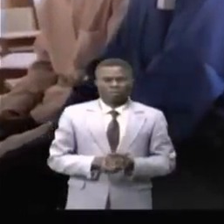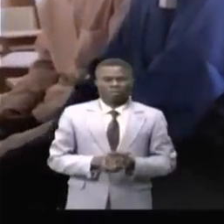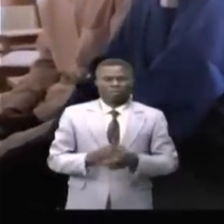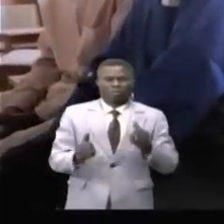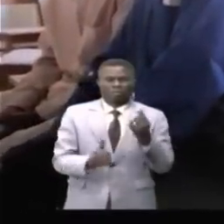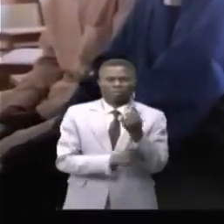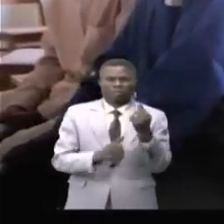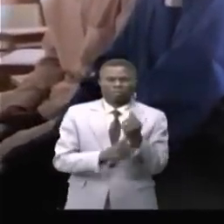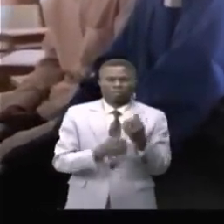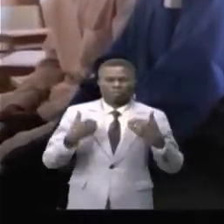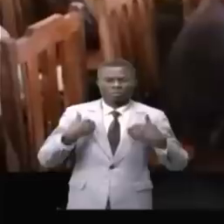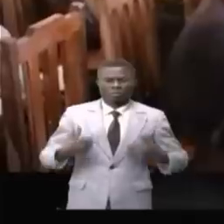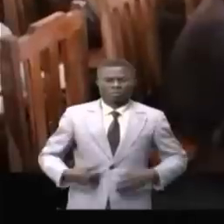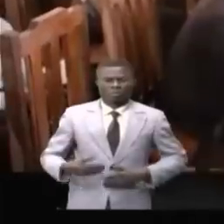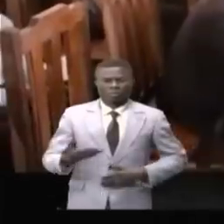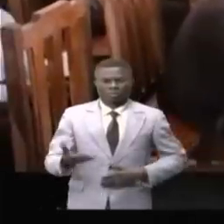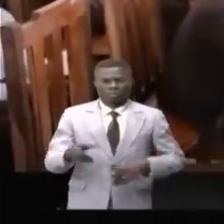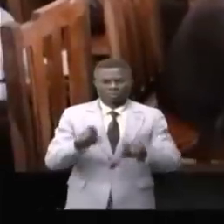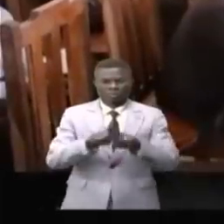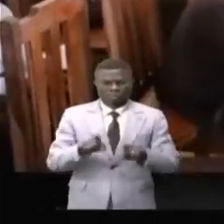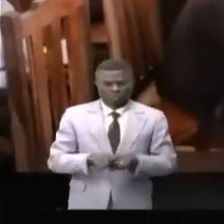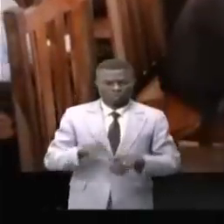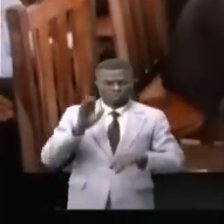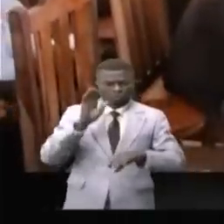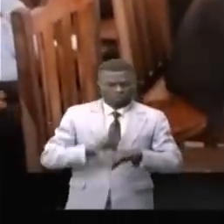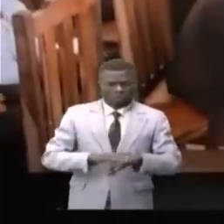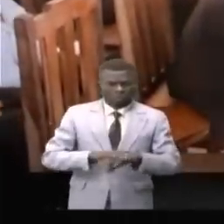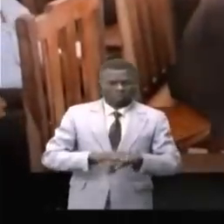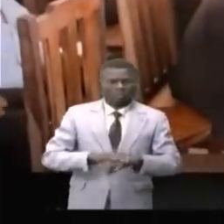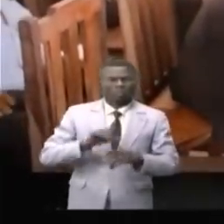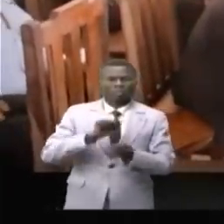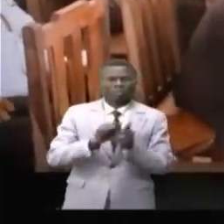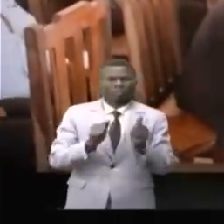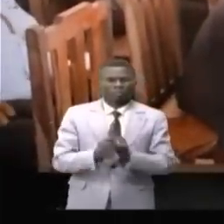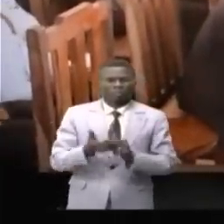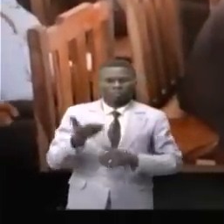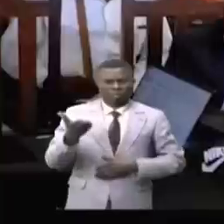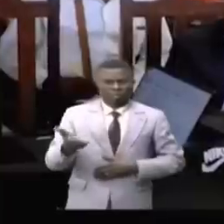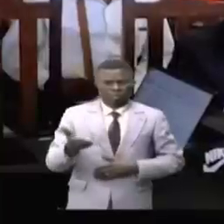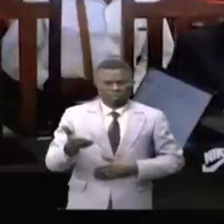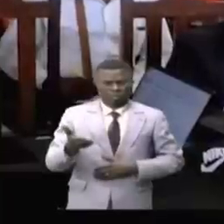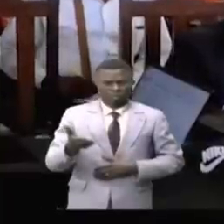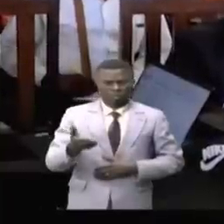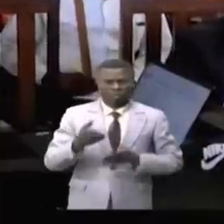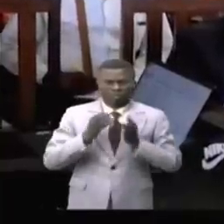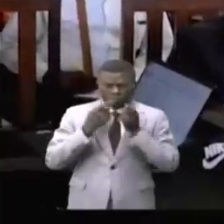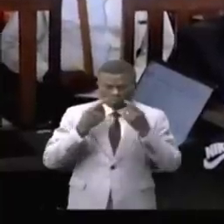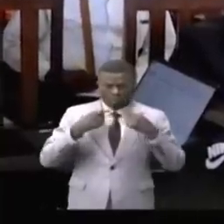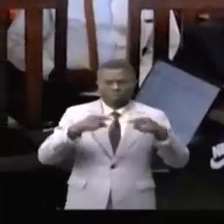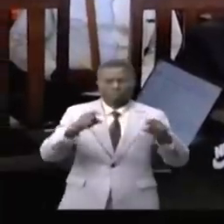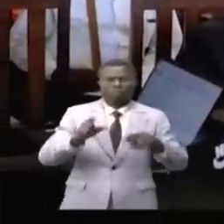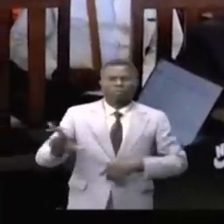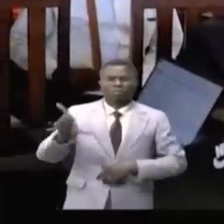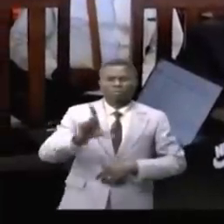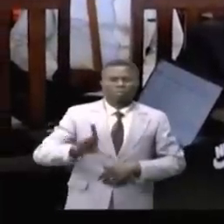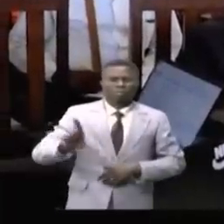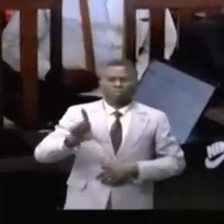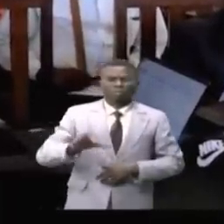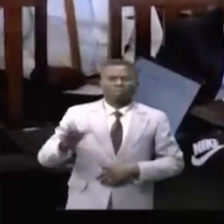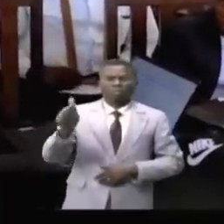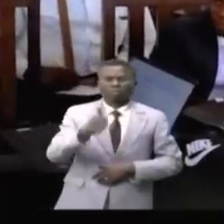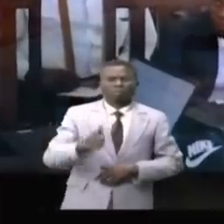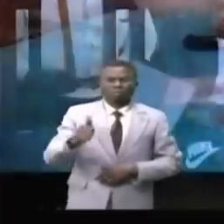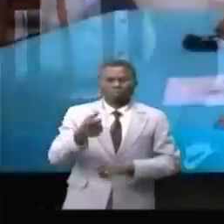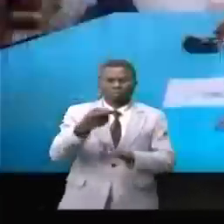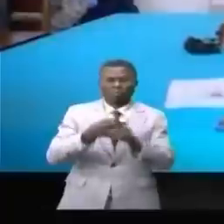physiques susceptibles d'être affectées par les 10 sites. Il a été rendu public ce lundi 21 août